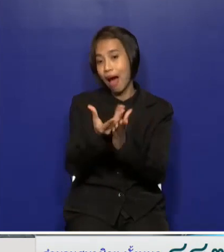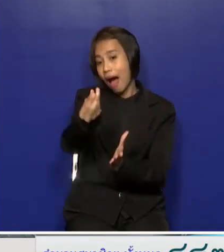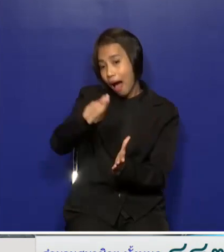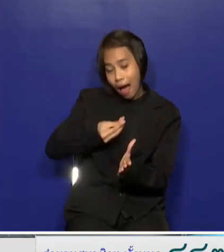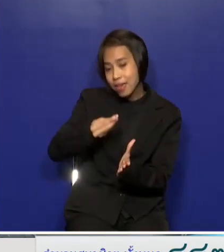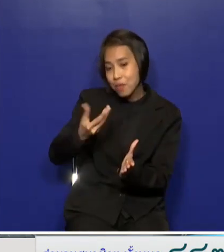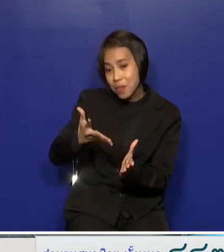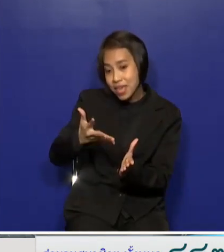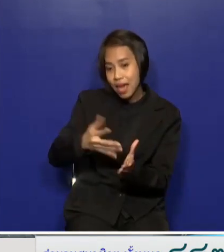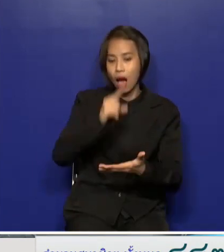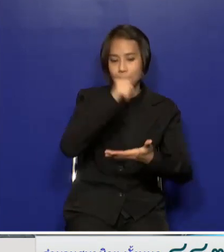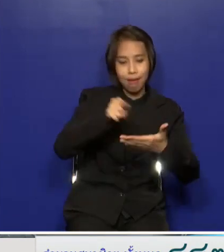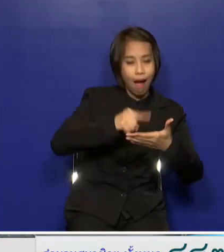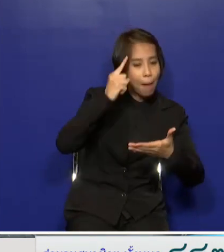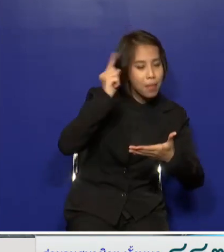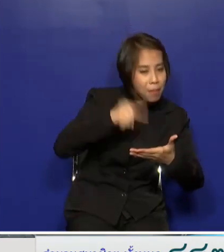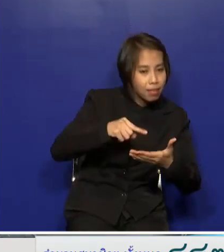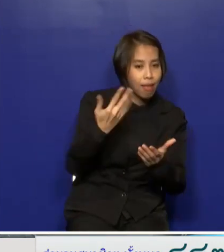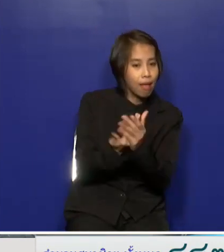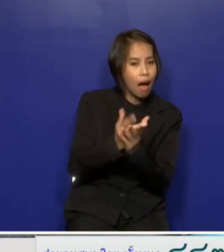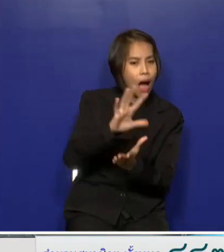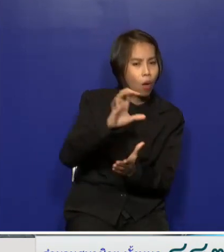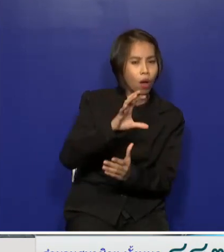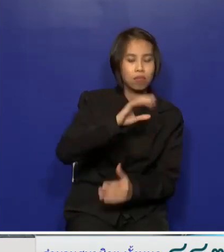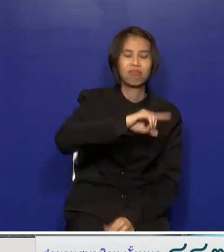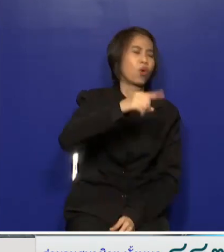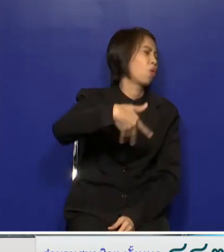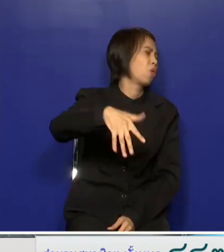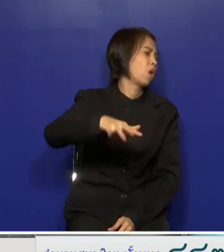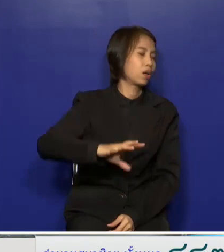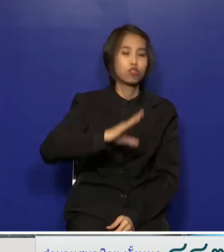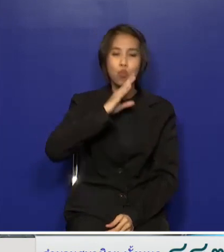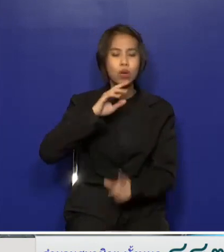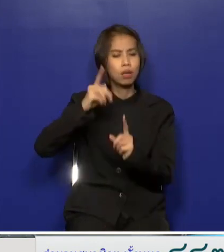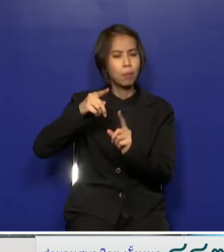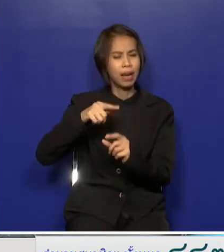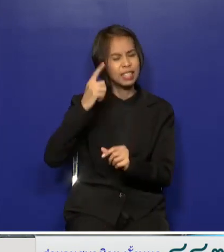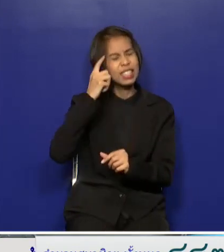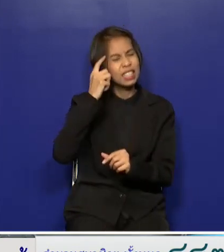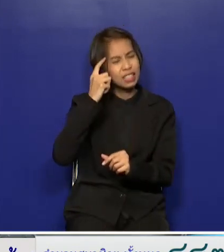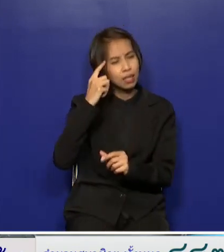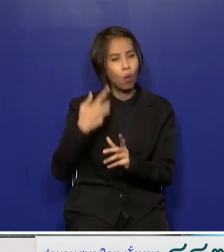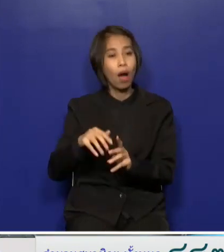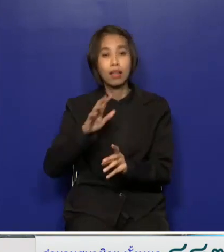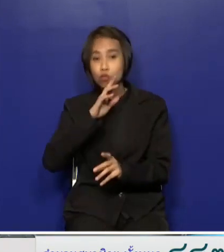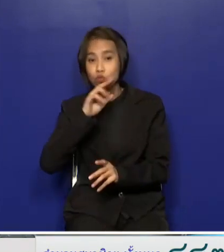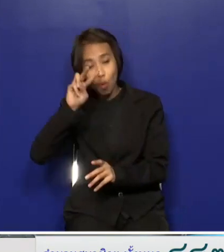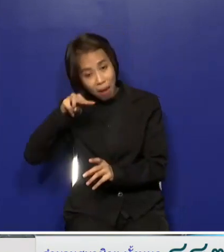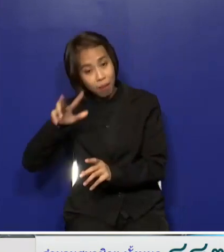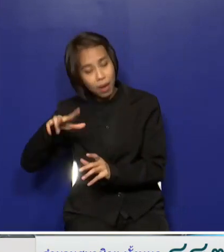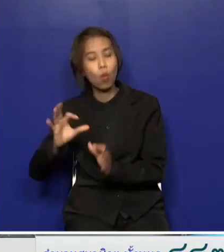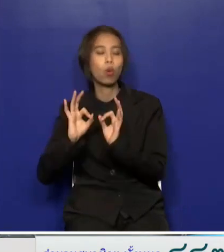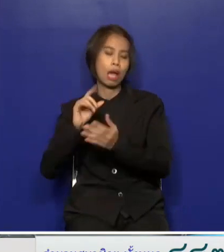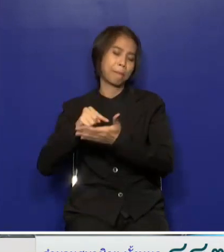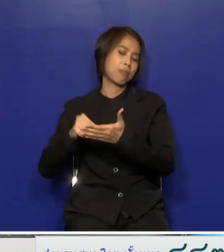500 ไม่ต้อง meleng ผันจะแ็ให้ 2,000 ยงทุกโดด โกรดกันก็ยังใส่จะไม่มีใประเทศไย